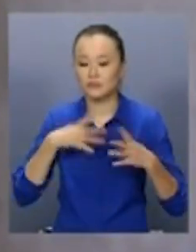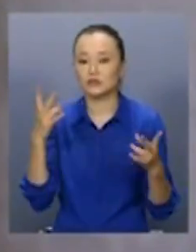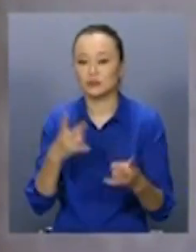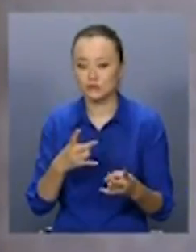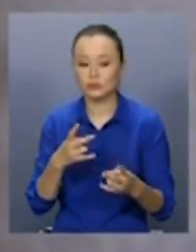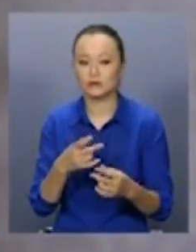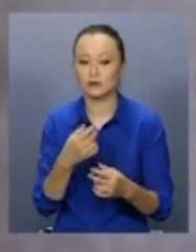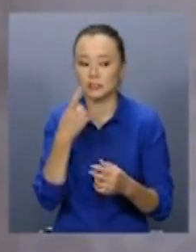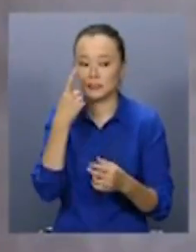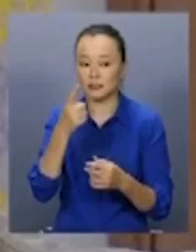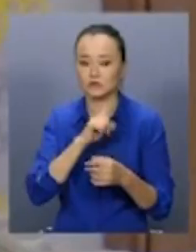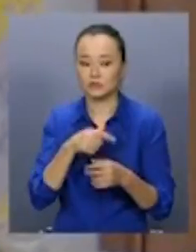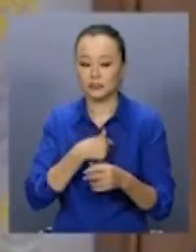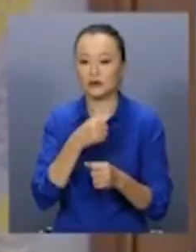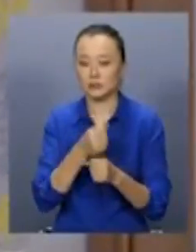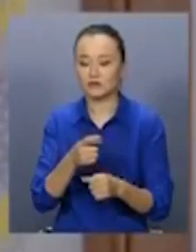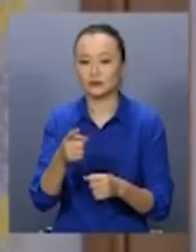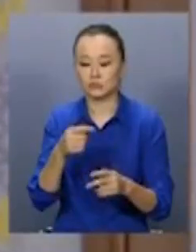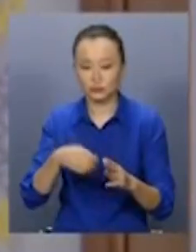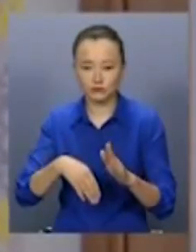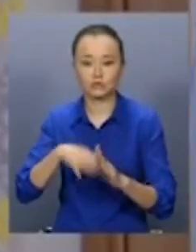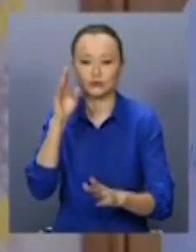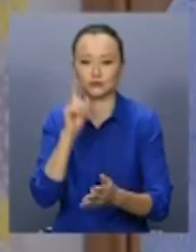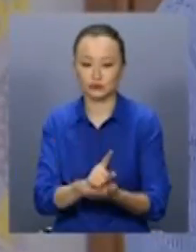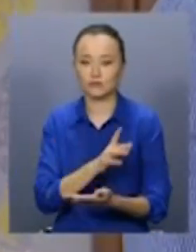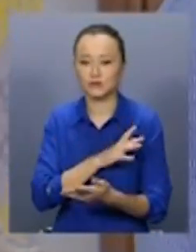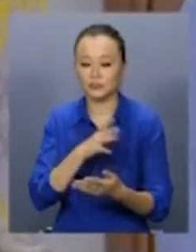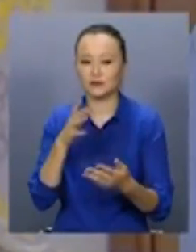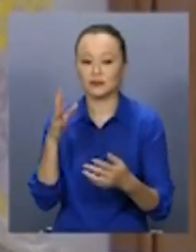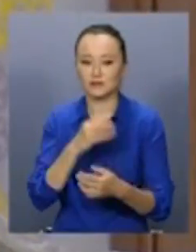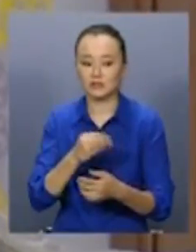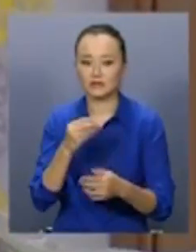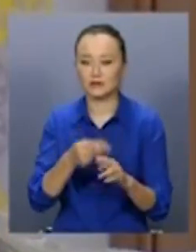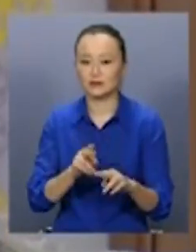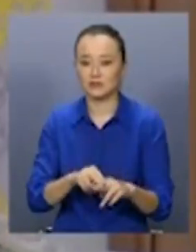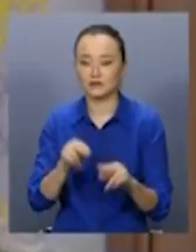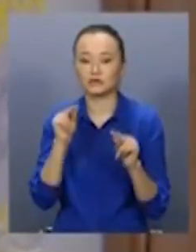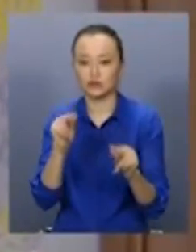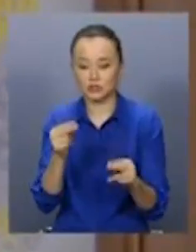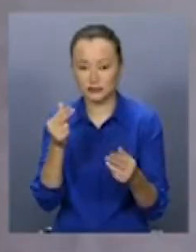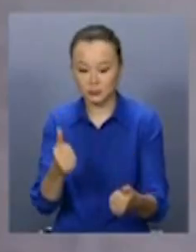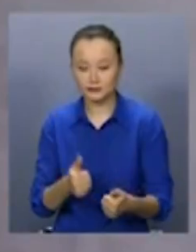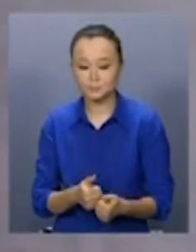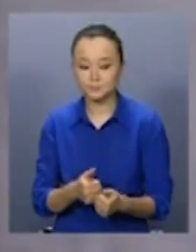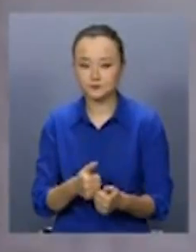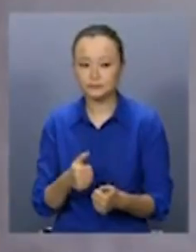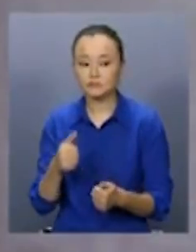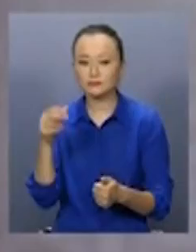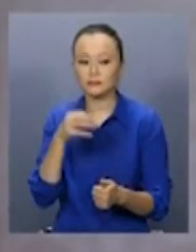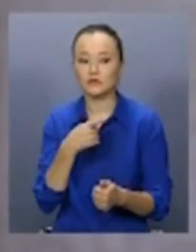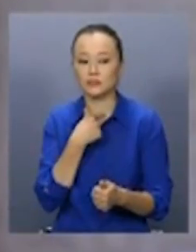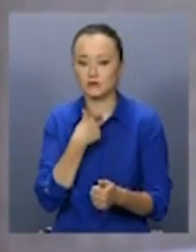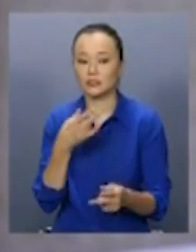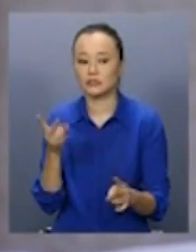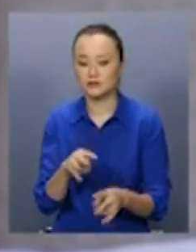Мен негізі бір нәрсе істесем, ол жақсы болып шығу керек. Тамаша, шын жүректілік. Шынымен. Мен енді дауыс солай қала